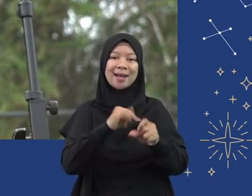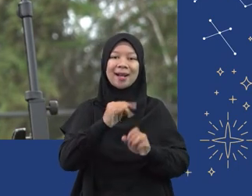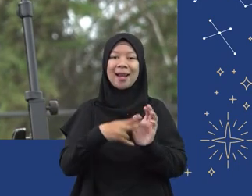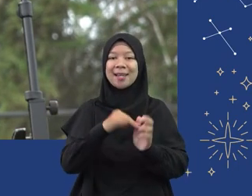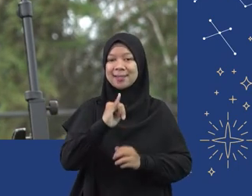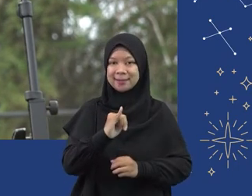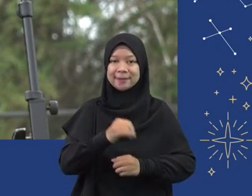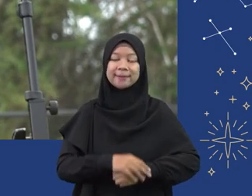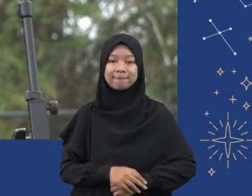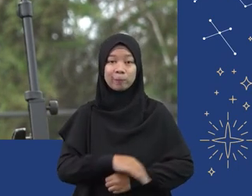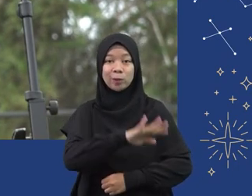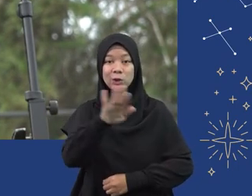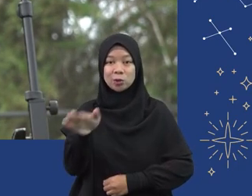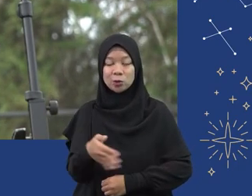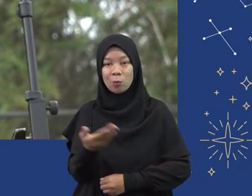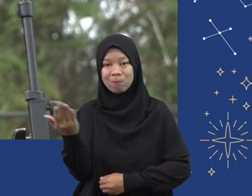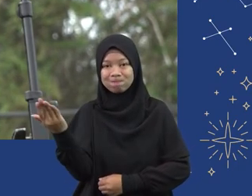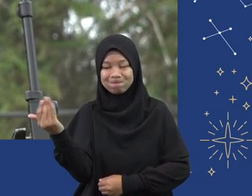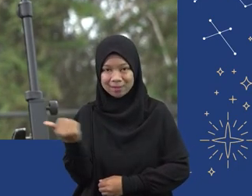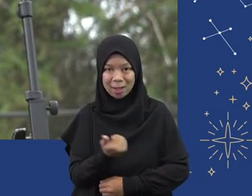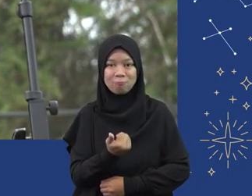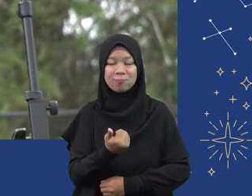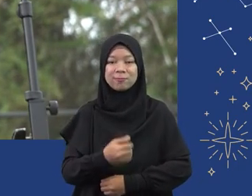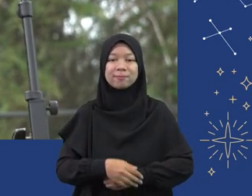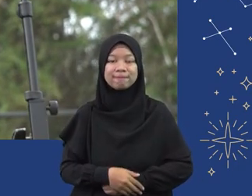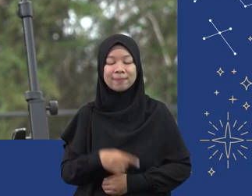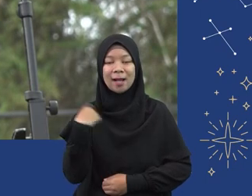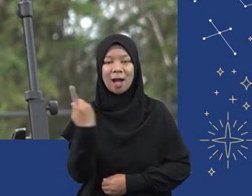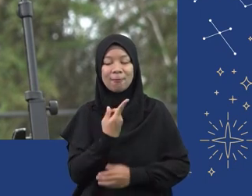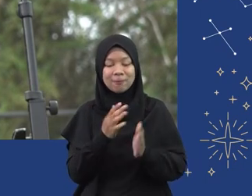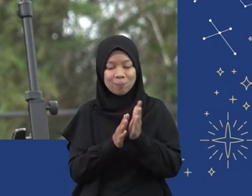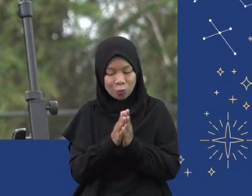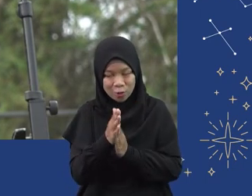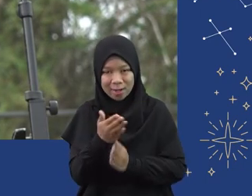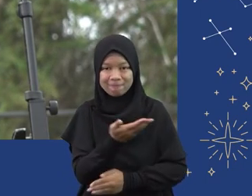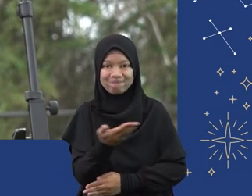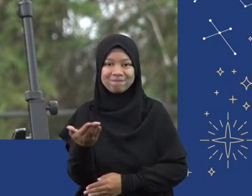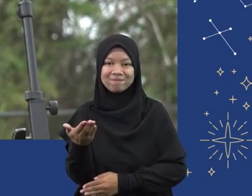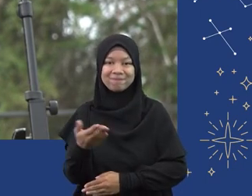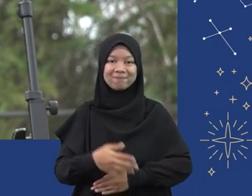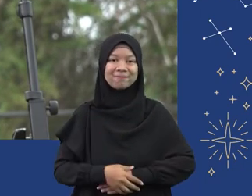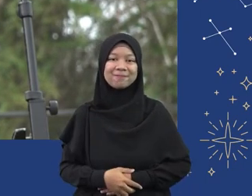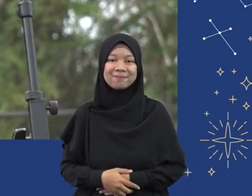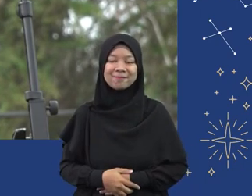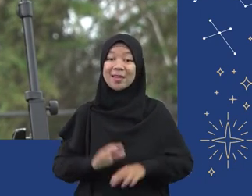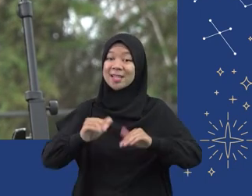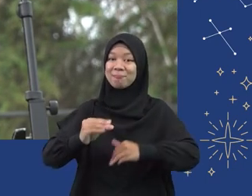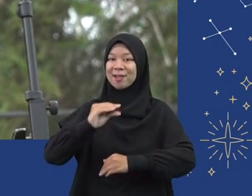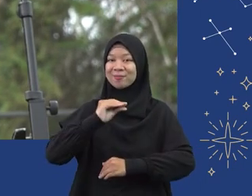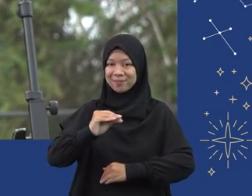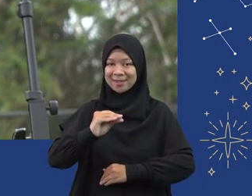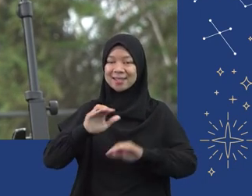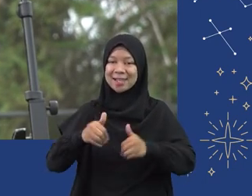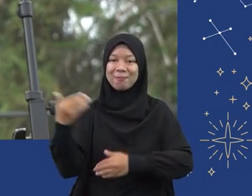dan seluruh tamu kehormatan serta seluruh undangan yang kami muliakan Selamat pagi dan